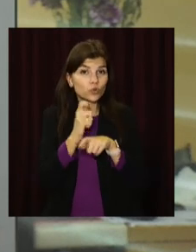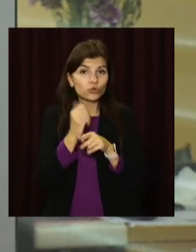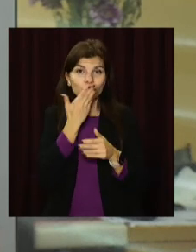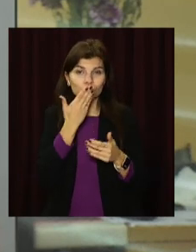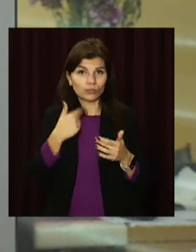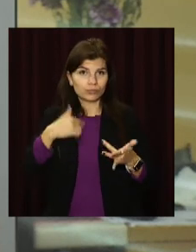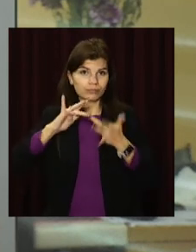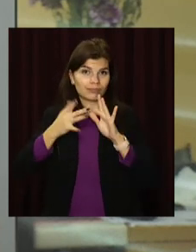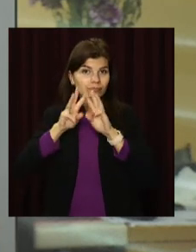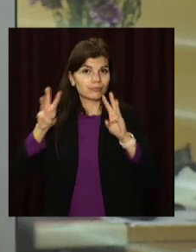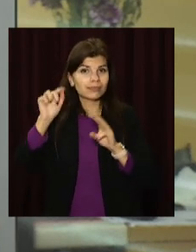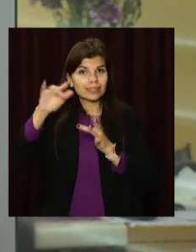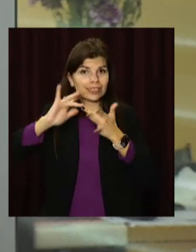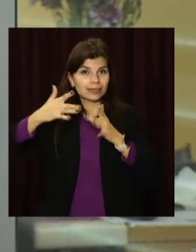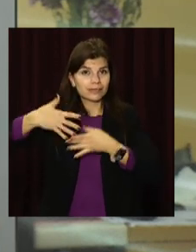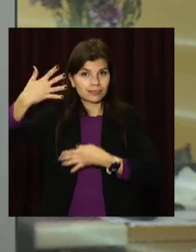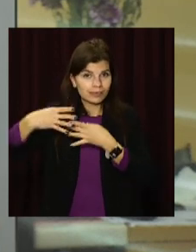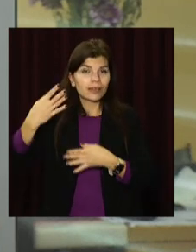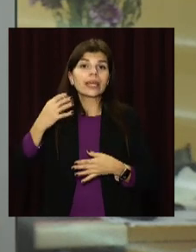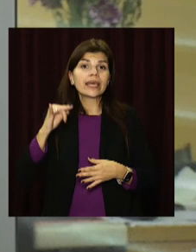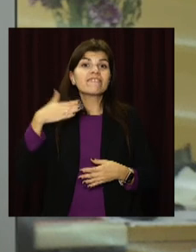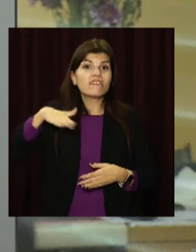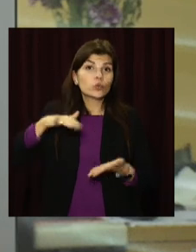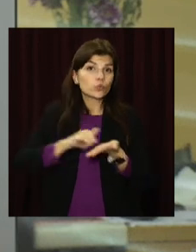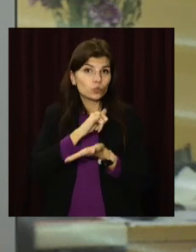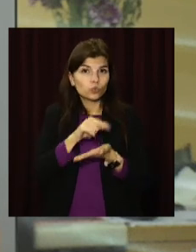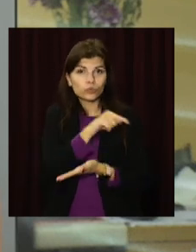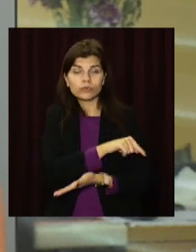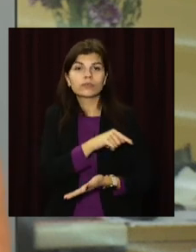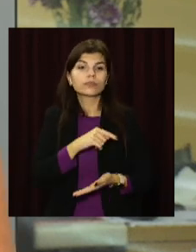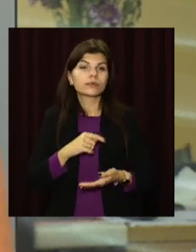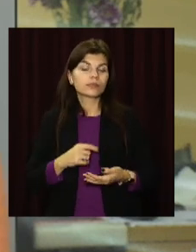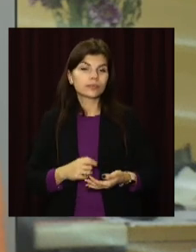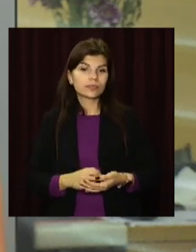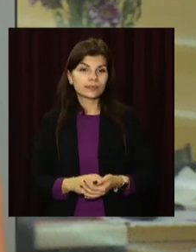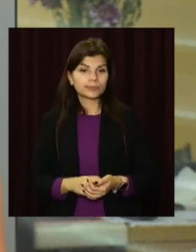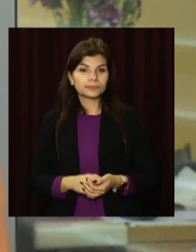сайті opentv.media та на сторінках у соцмережах. Сюжети переглядайте